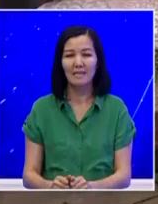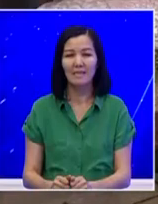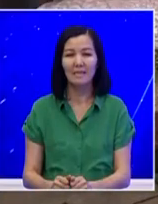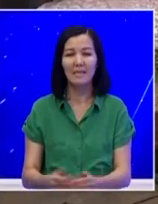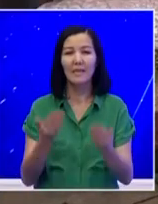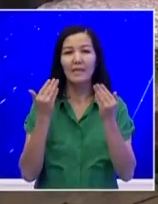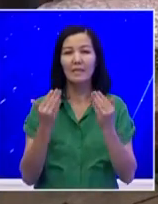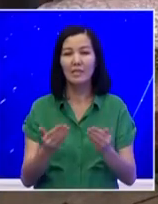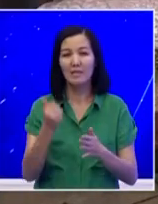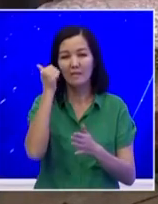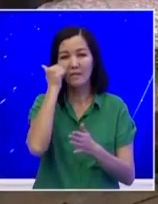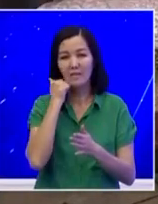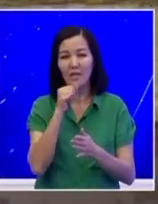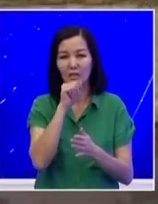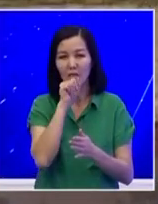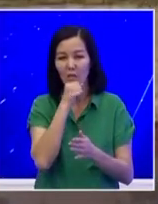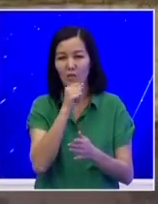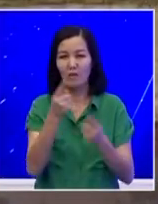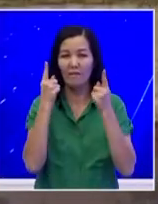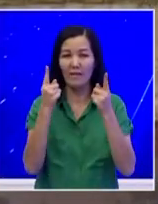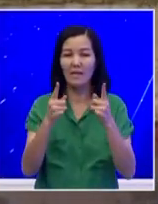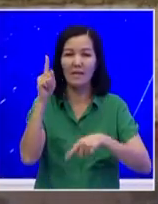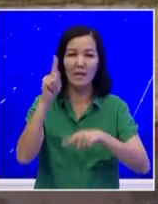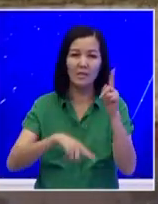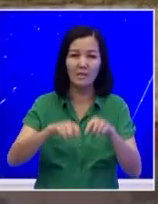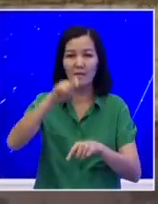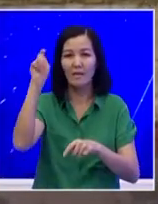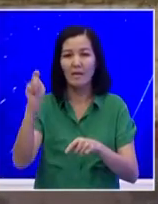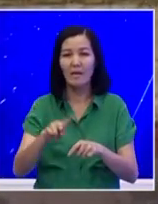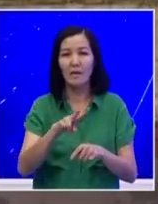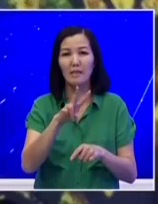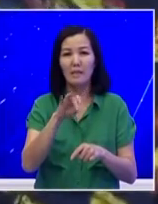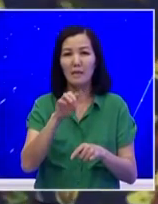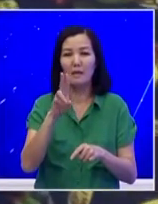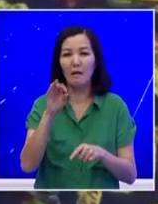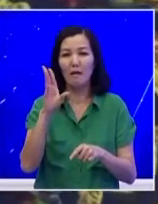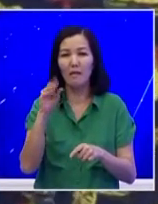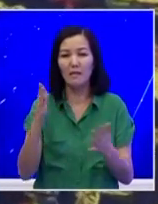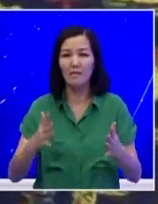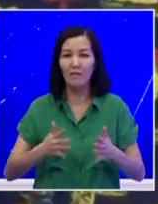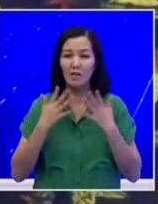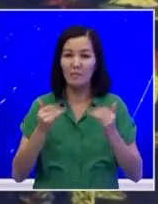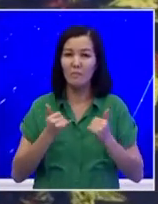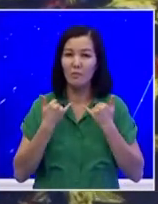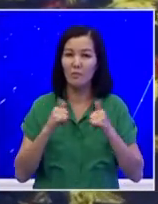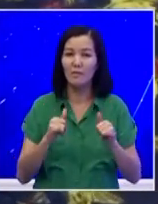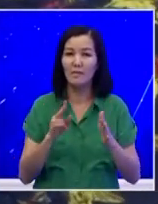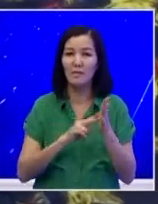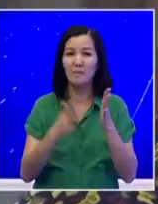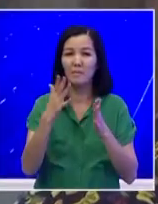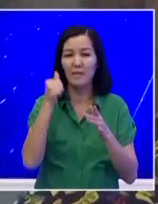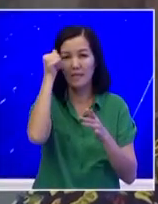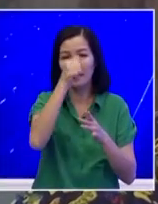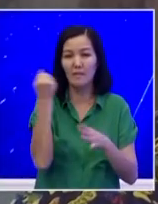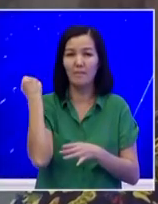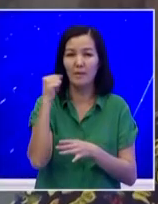Несмотря на преклонный возраст, участник Великой Отечественной войны Николай Кононенко с большим воодушевлением ждет празднования 75-летнего